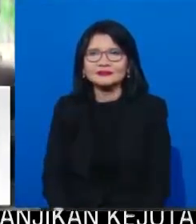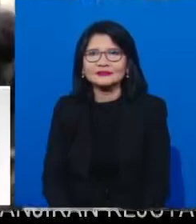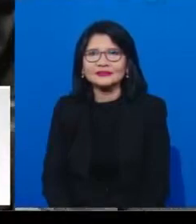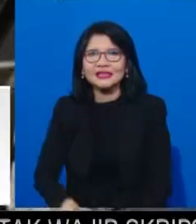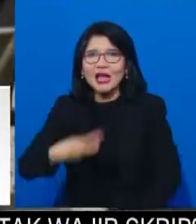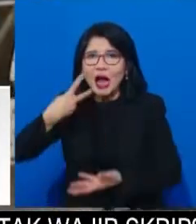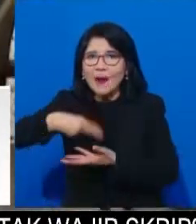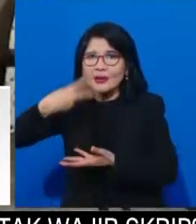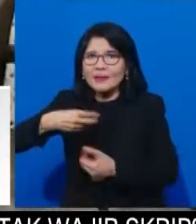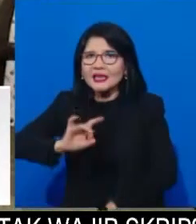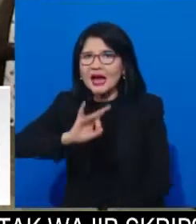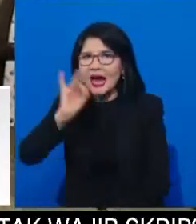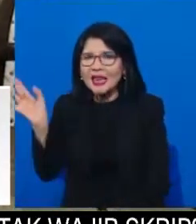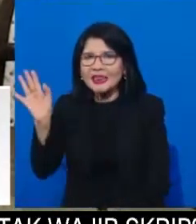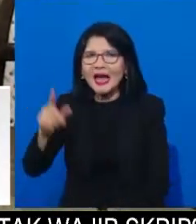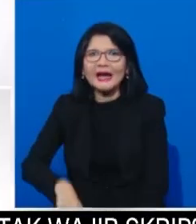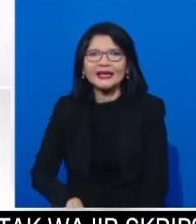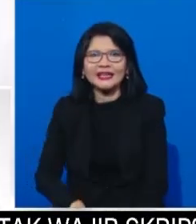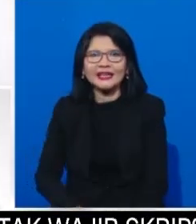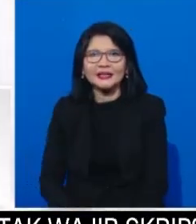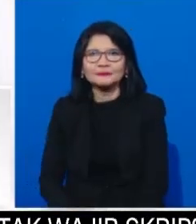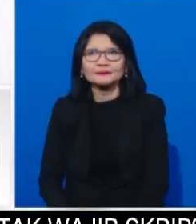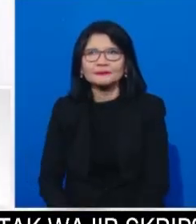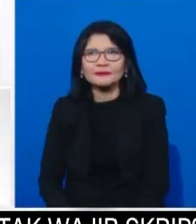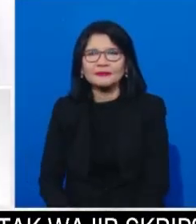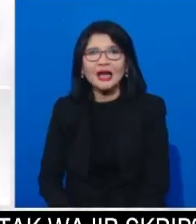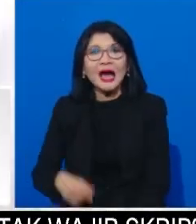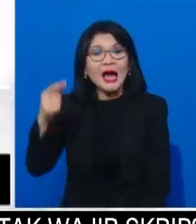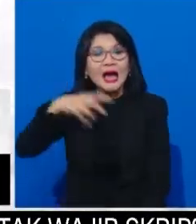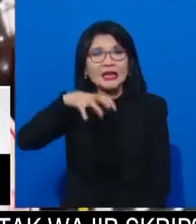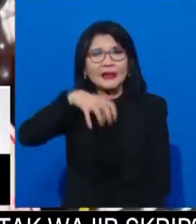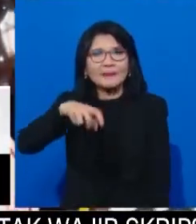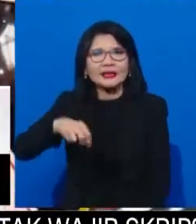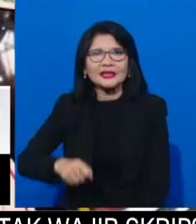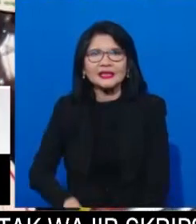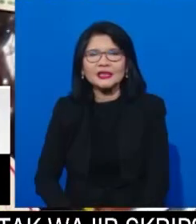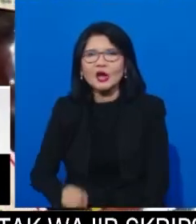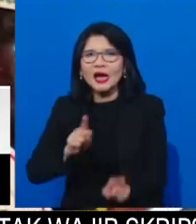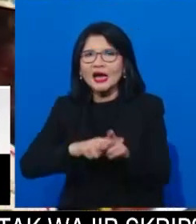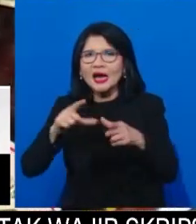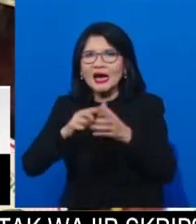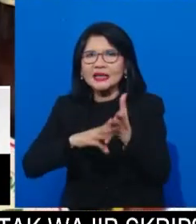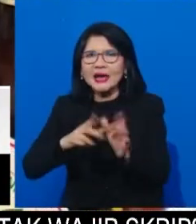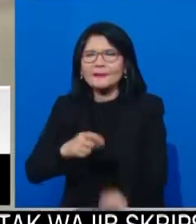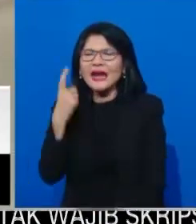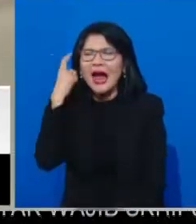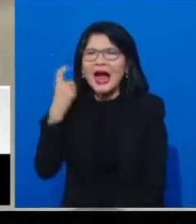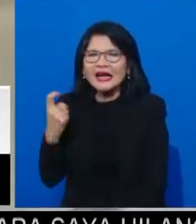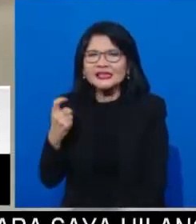legendaris lainnya berada di kawasan Naripan, Kota Bandung. Yamin asin menjadi menu favorit di kedai bakso yang sudah berdiri